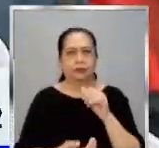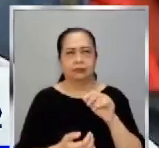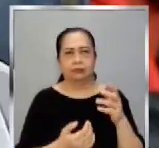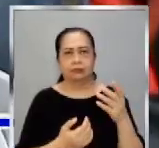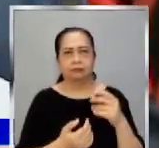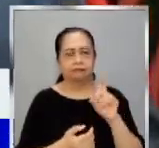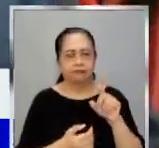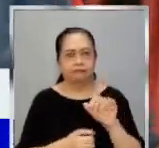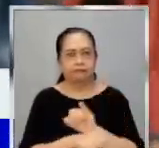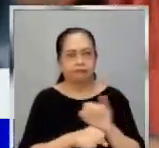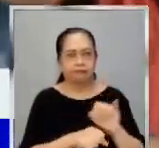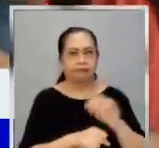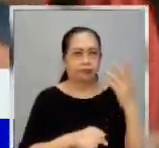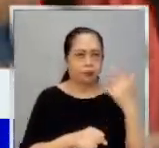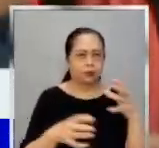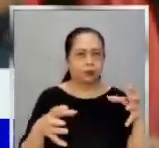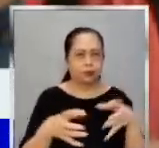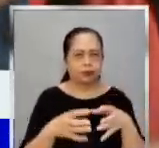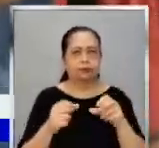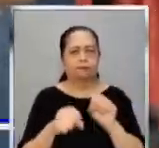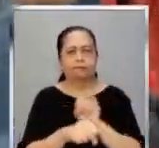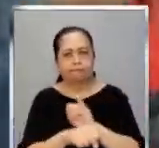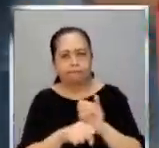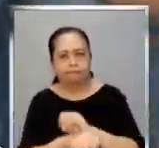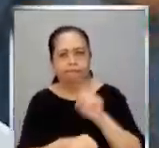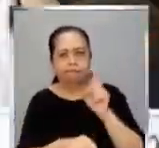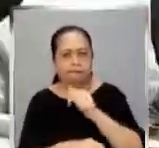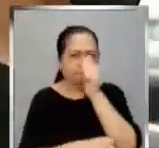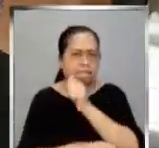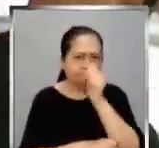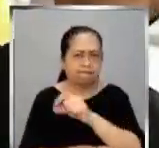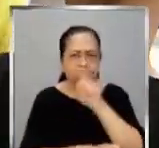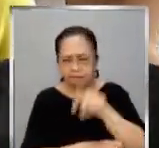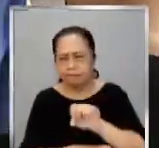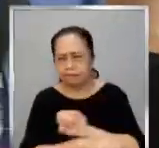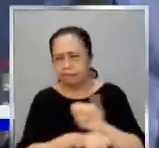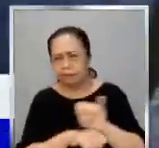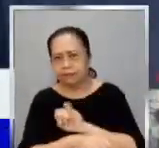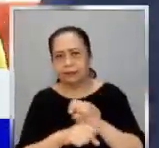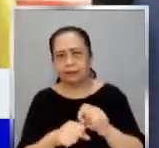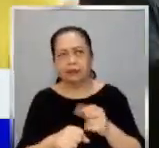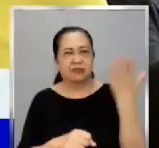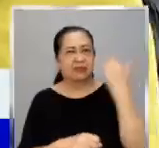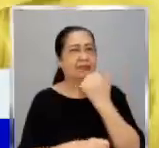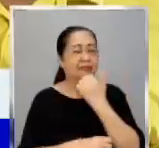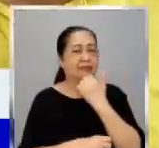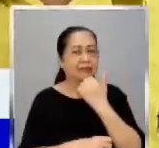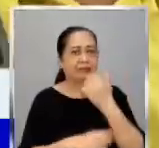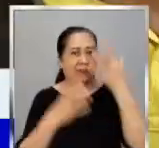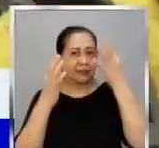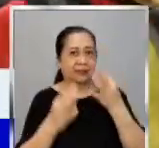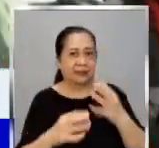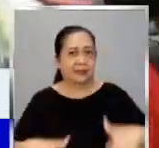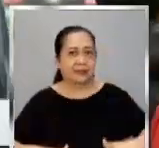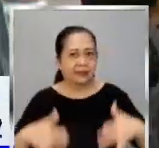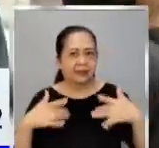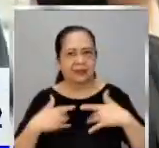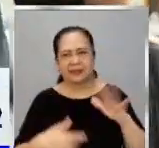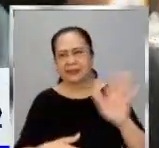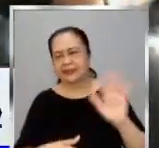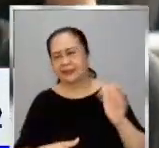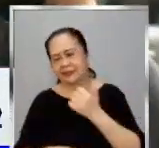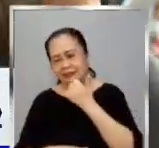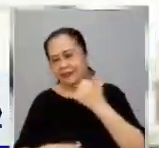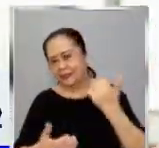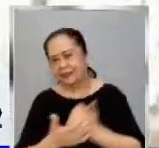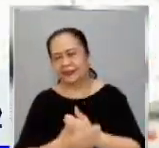Kaya ngayon, look forward ko, talagang ano eh, magtyaga, maging masipag talaga. May maling mga desisyon sa buhay na hindi ko dapat ginawa.